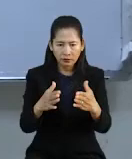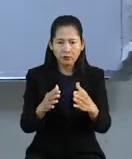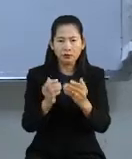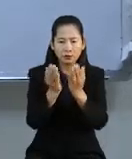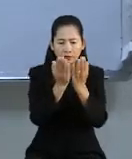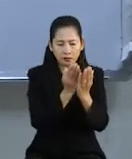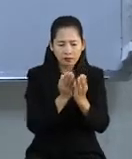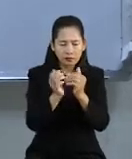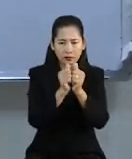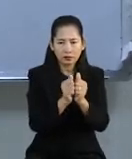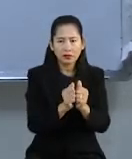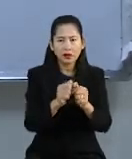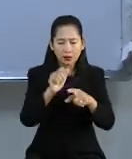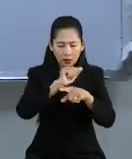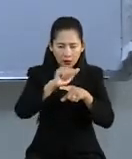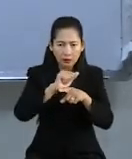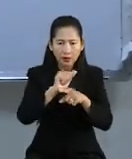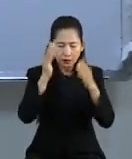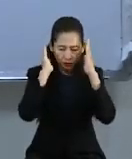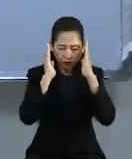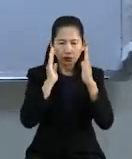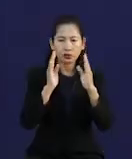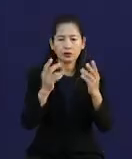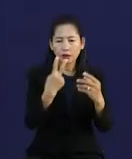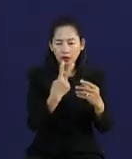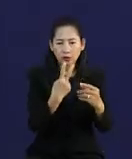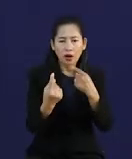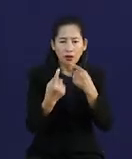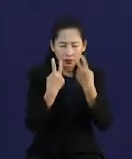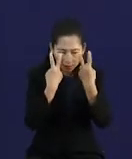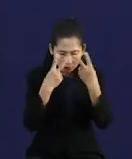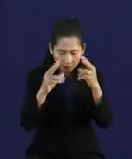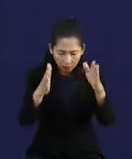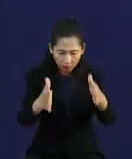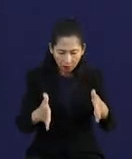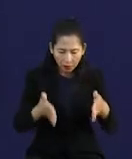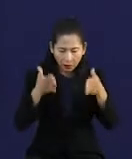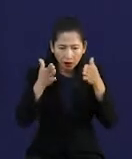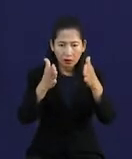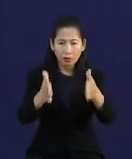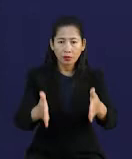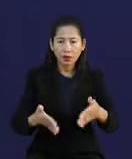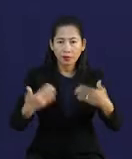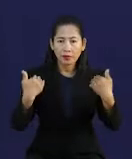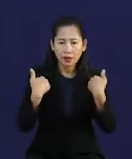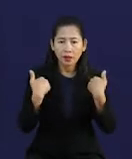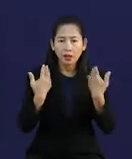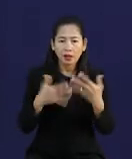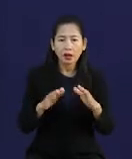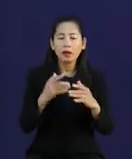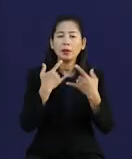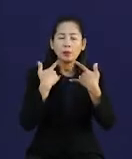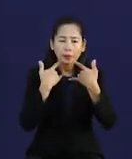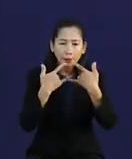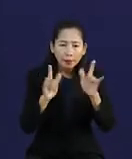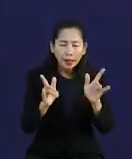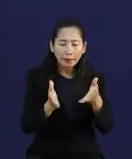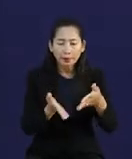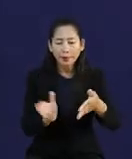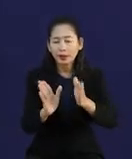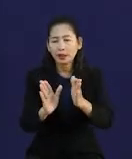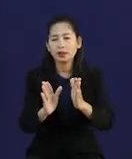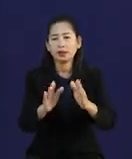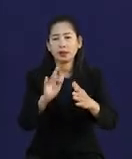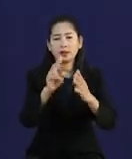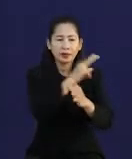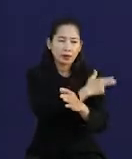xong ăn chung mùi nè cử con lòng hát cho chắp đáy cư sân kết phòng này mình phòng sạp á con á rồi bỏ xa này bạp lờ tử